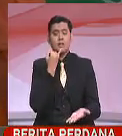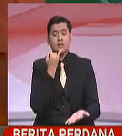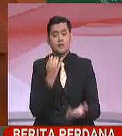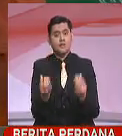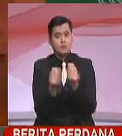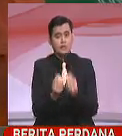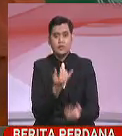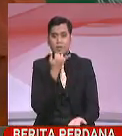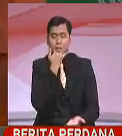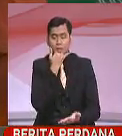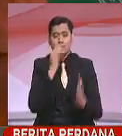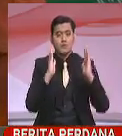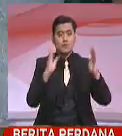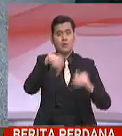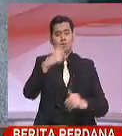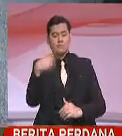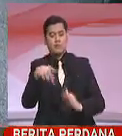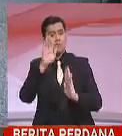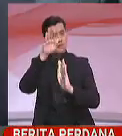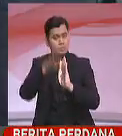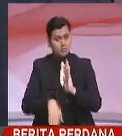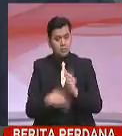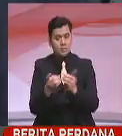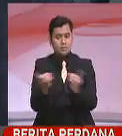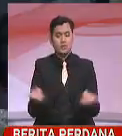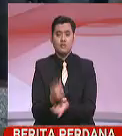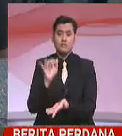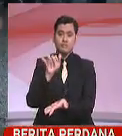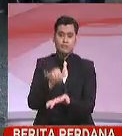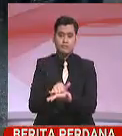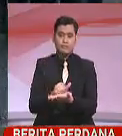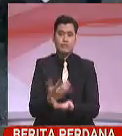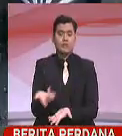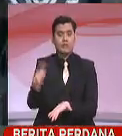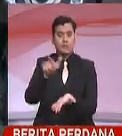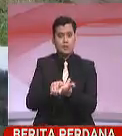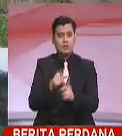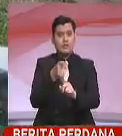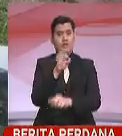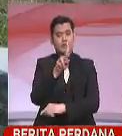menurun di daerah berkenaan. Mohan Chinasami, Berita RTM.